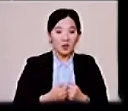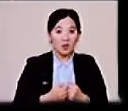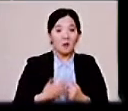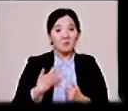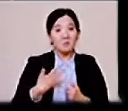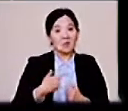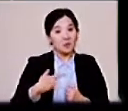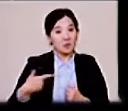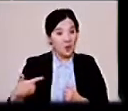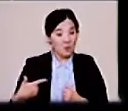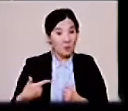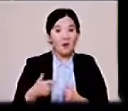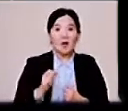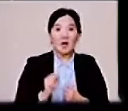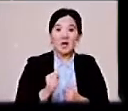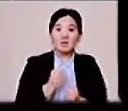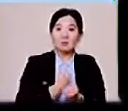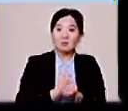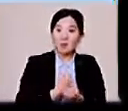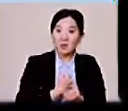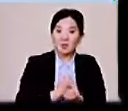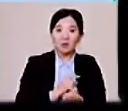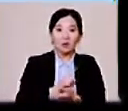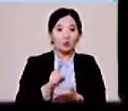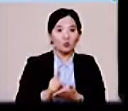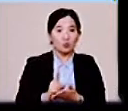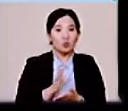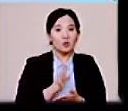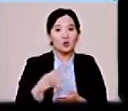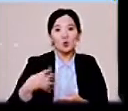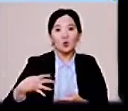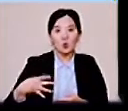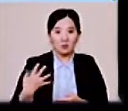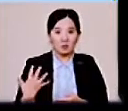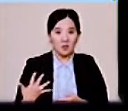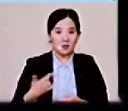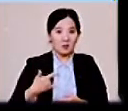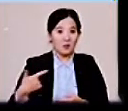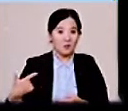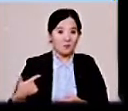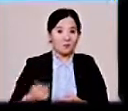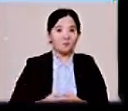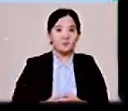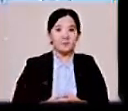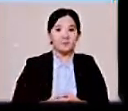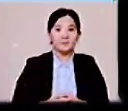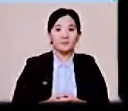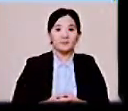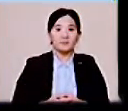5 граммов, а вот спирта должно быть 45 граммов.